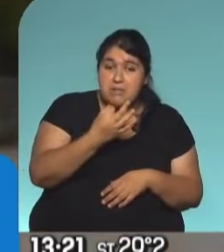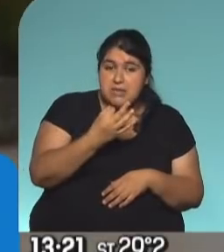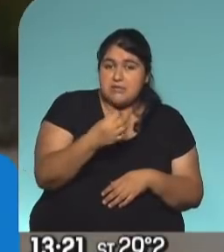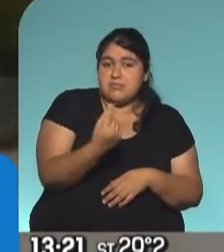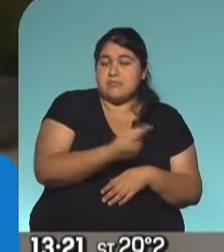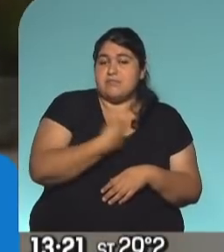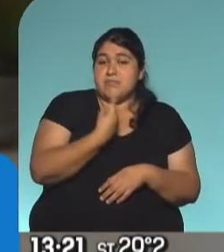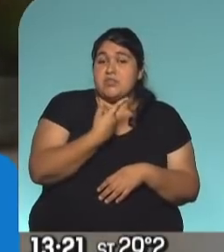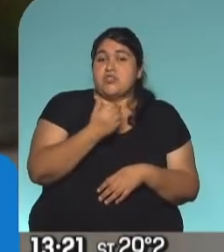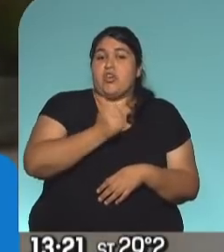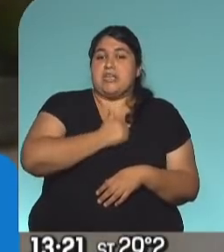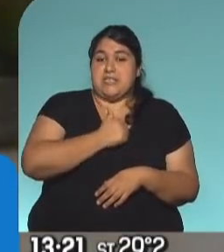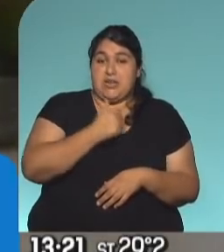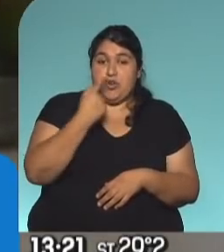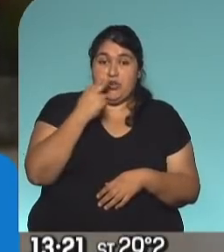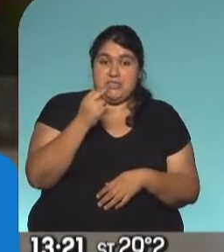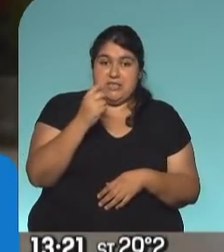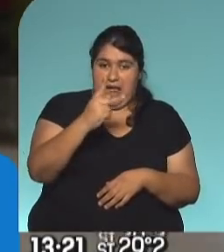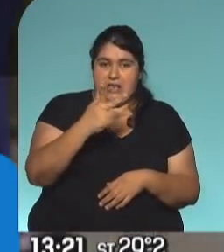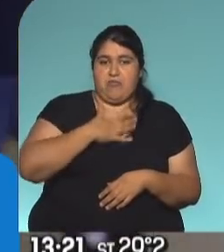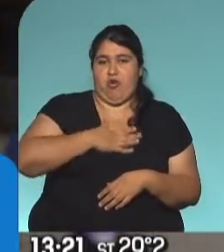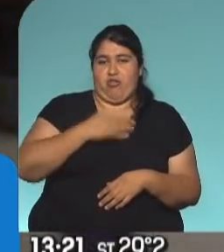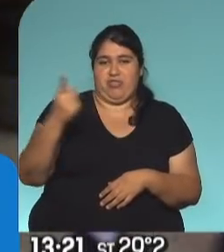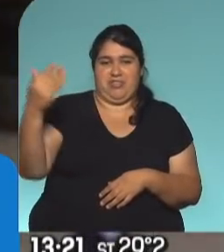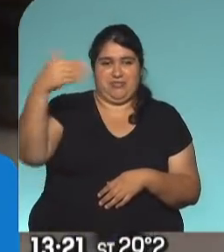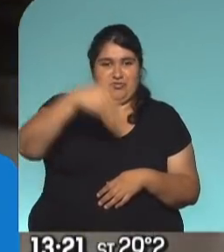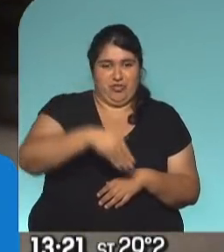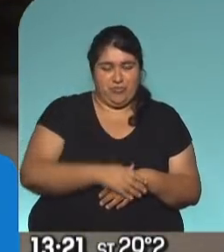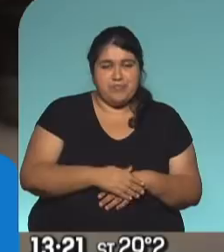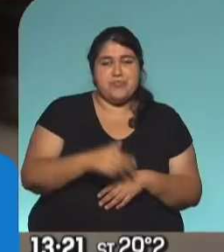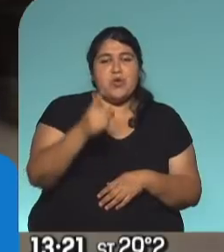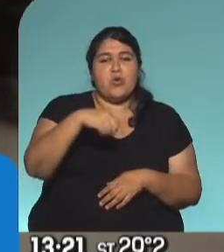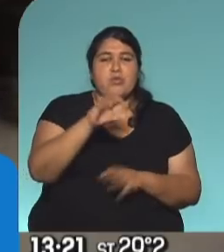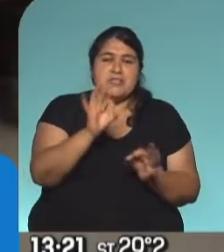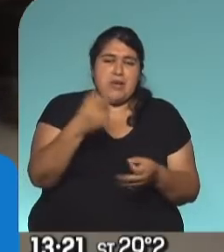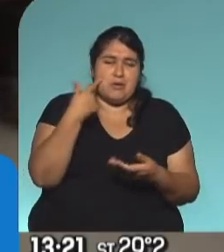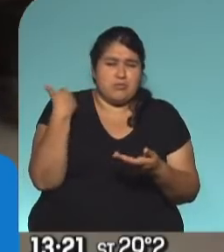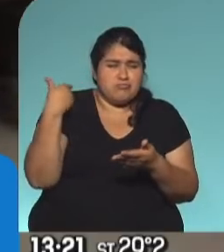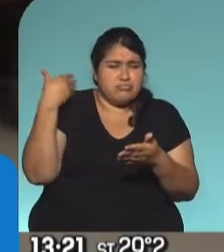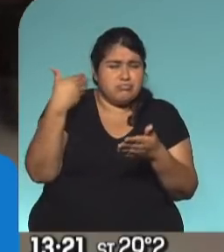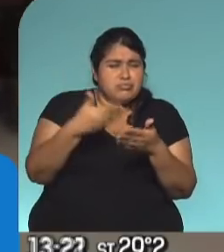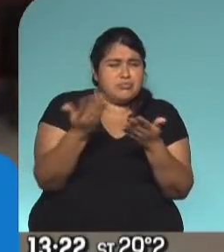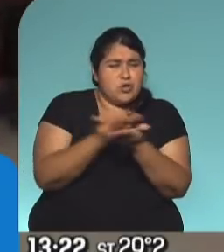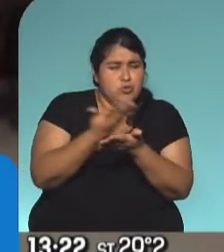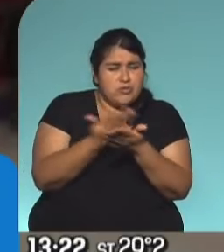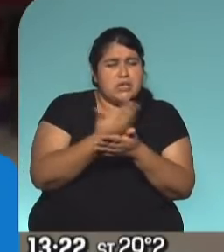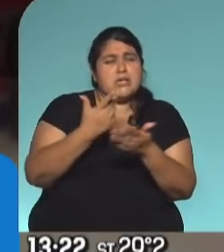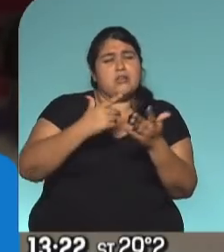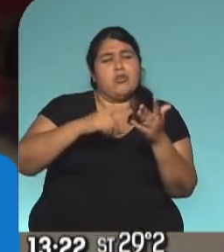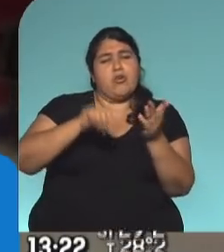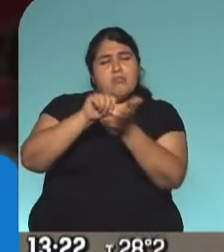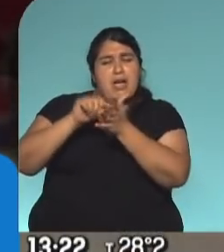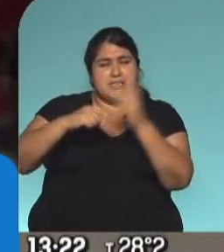زيارته يتحقق فد شيء للمسيحيين الموجودين في العراق. تعرفين احنا عانينا يعني اللي هاجروا